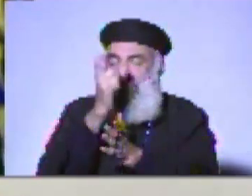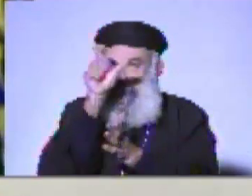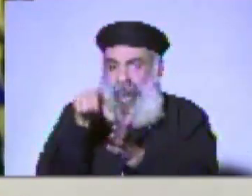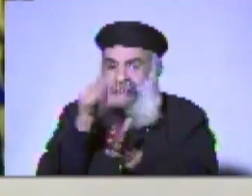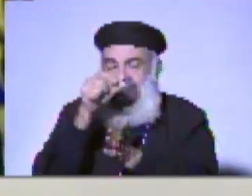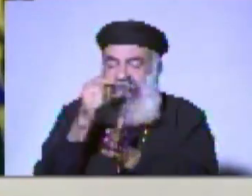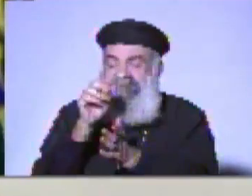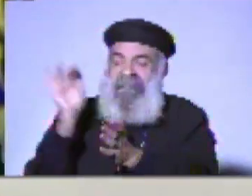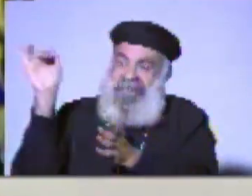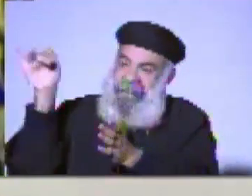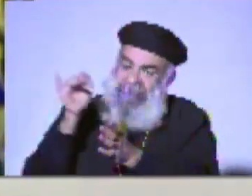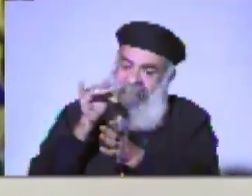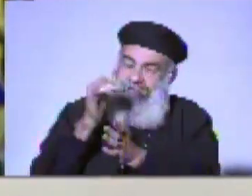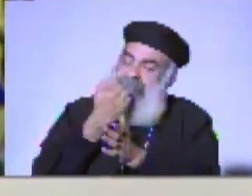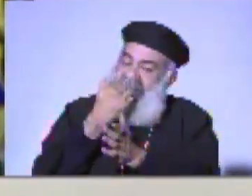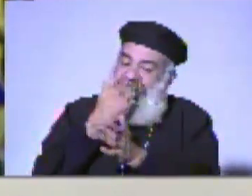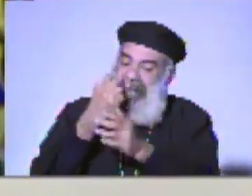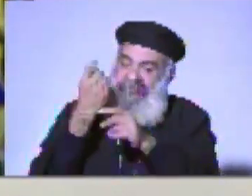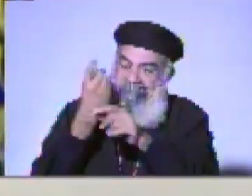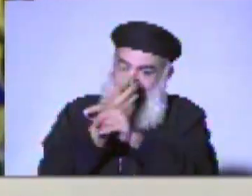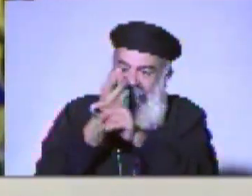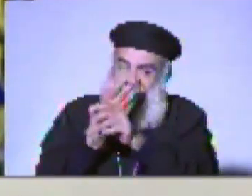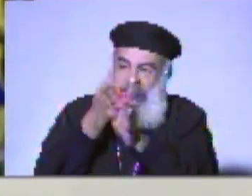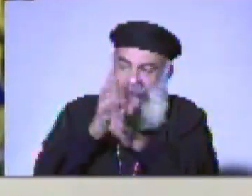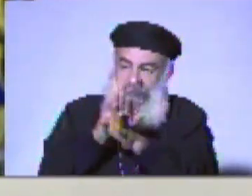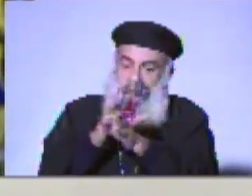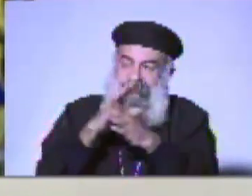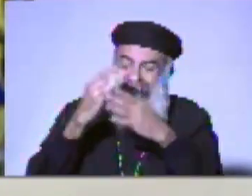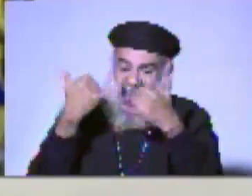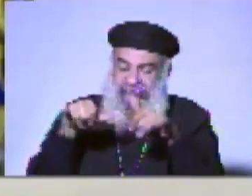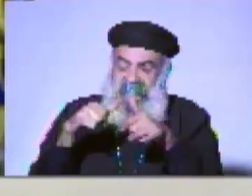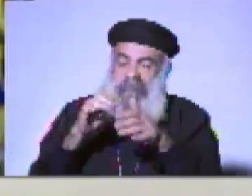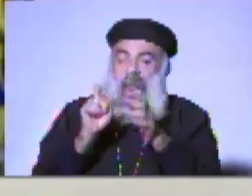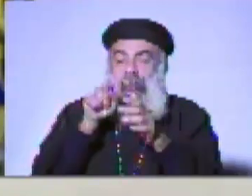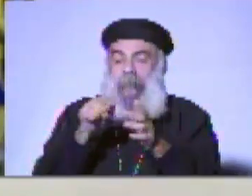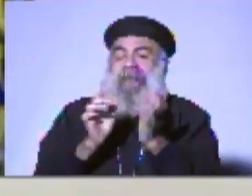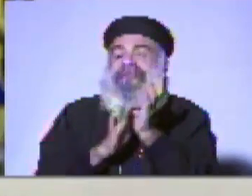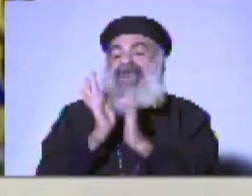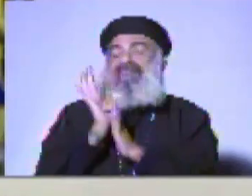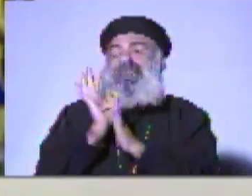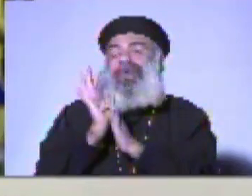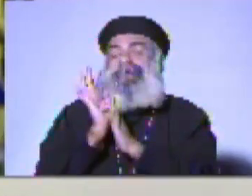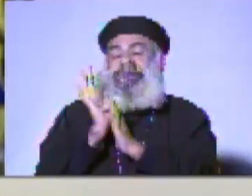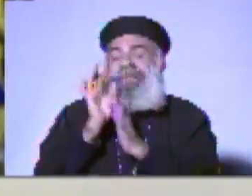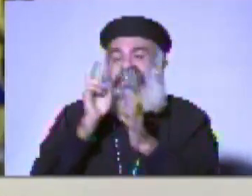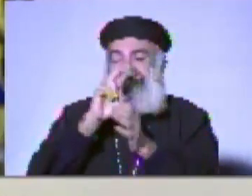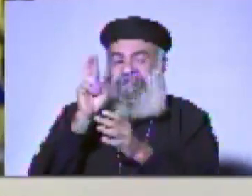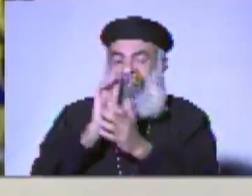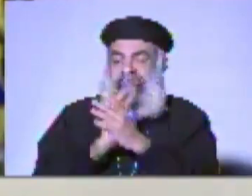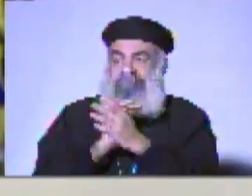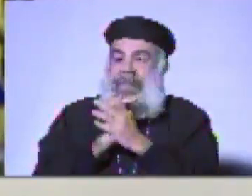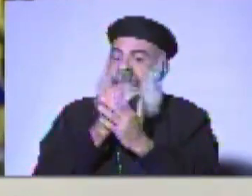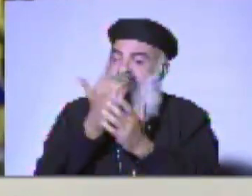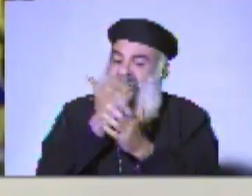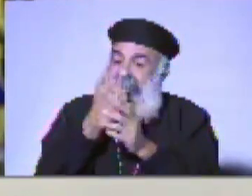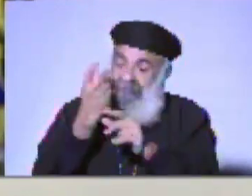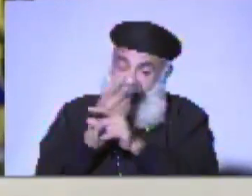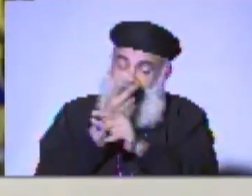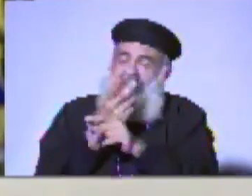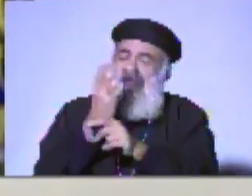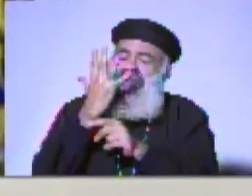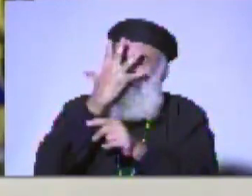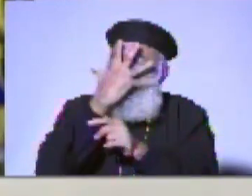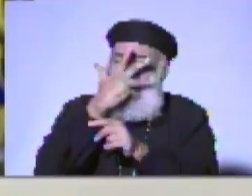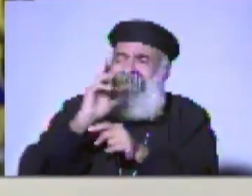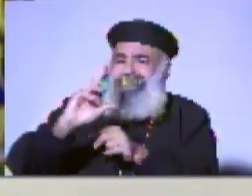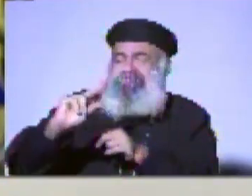اللي جه لا فيه خطيه ولا موت ولا فساد هو سيد المسيح ما فيهوش خطيه طبعا لانه شبهنا في